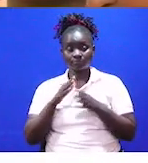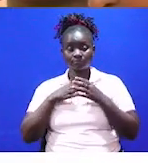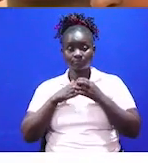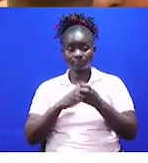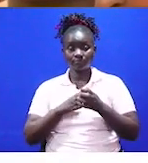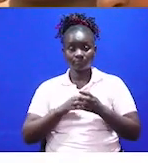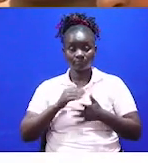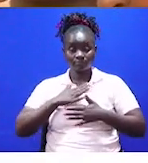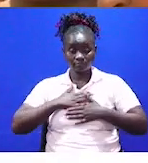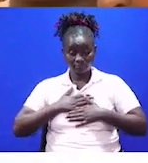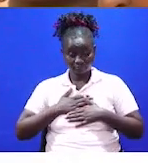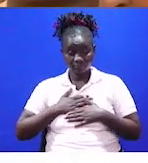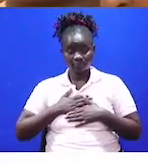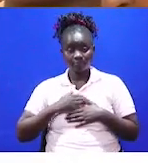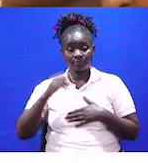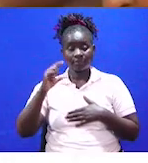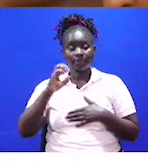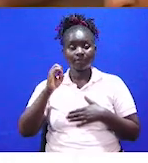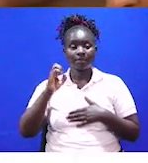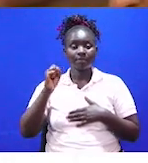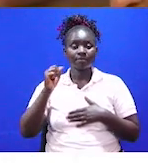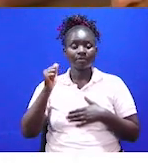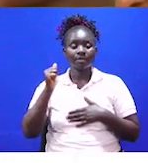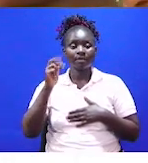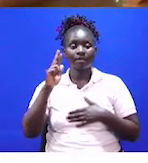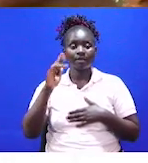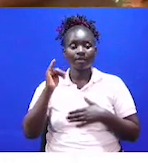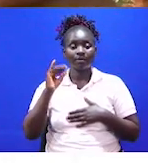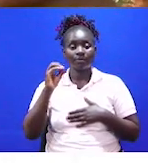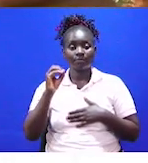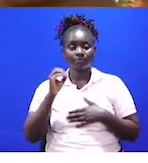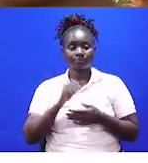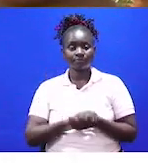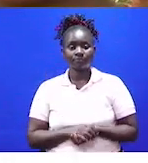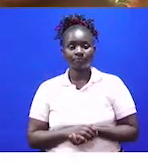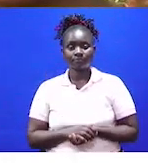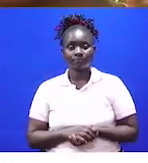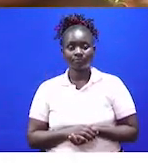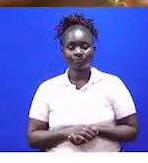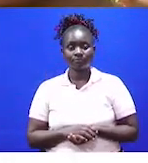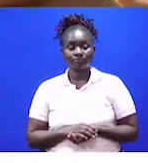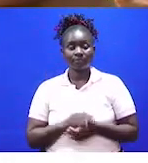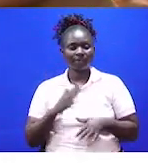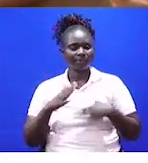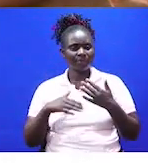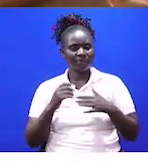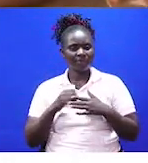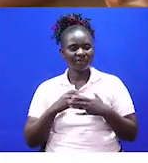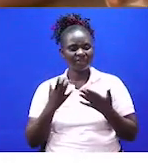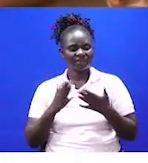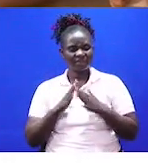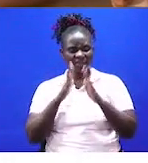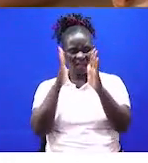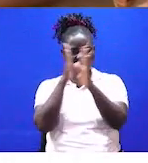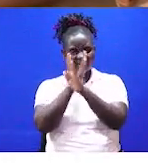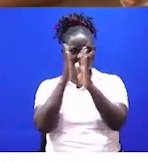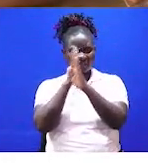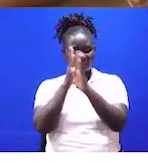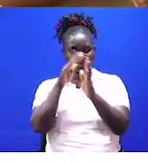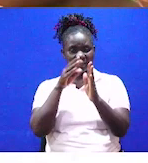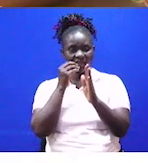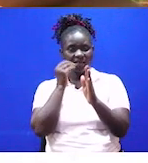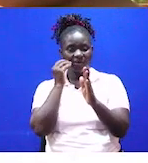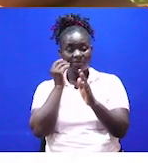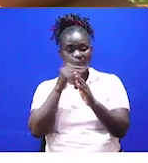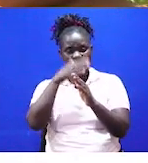mwishimi ula kisairu. Kilifu kisairu mbane. Enkoko. Infakitia sirirete sobo maate kucharu kura tatu inyulit mina antoro